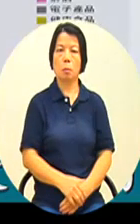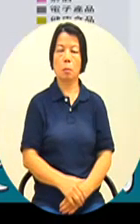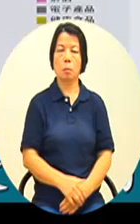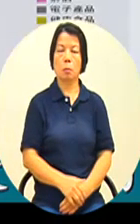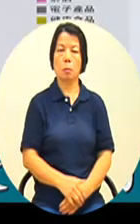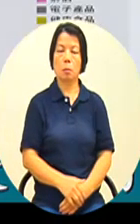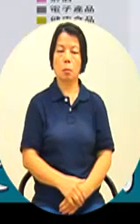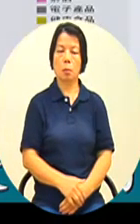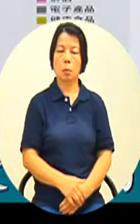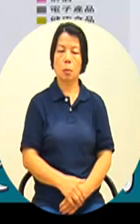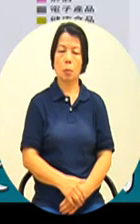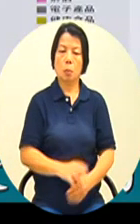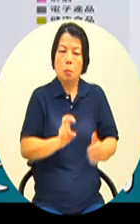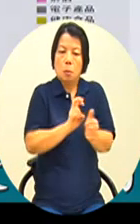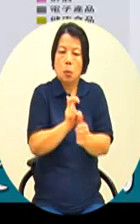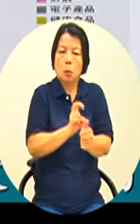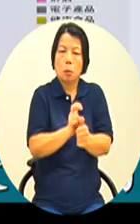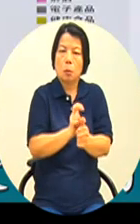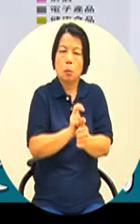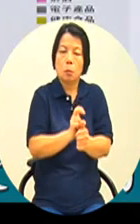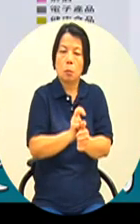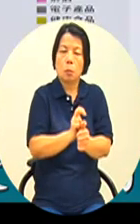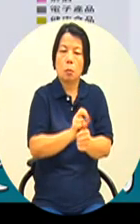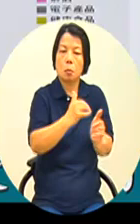顾百姓是最重要。